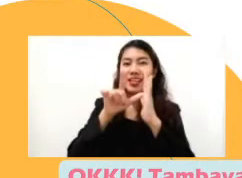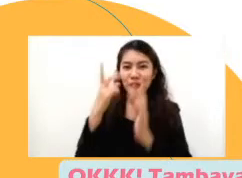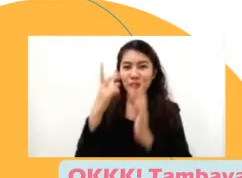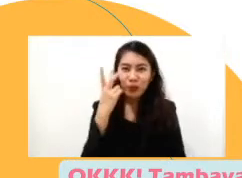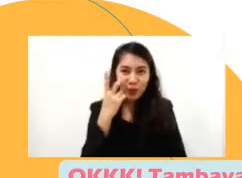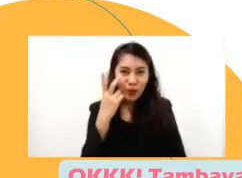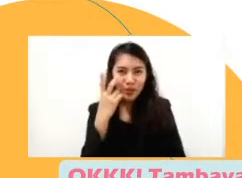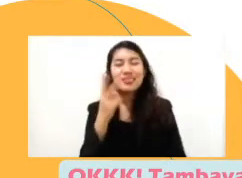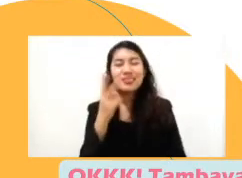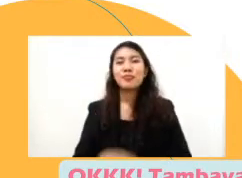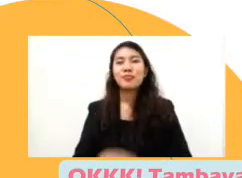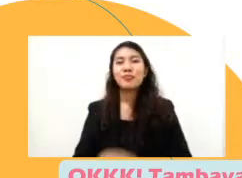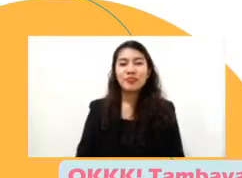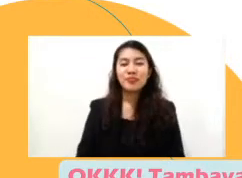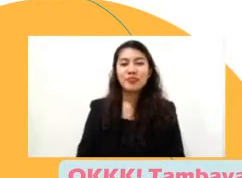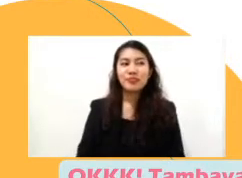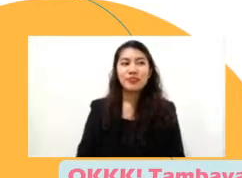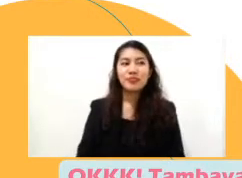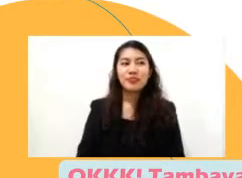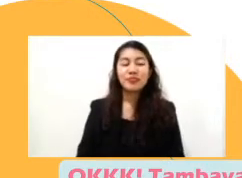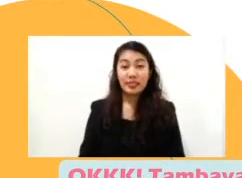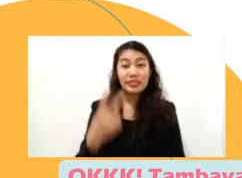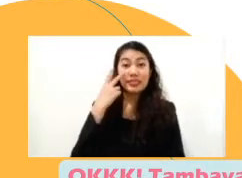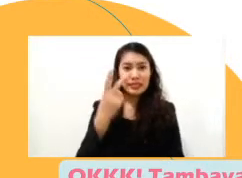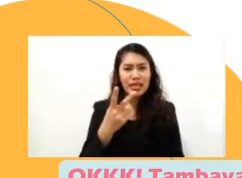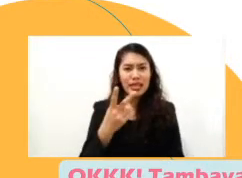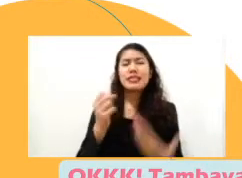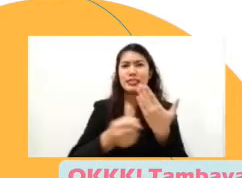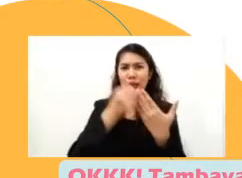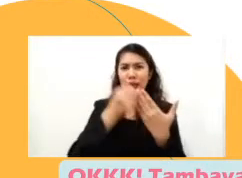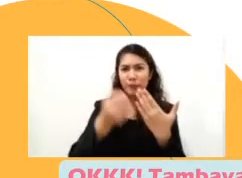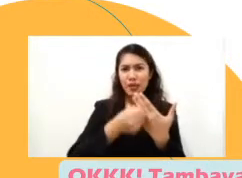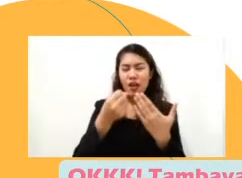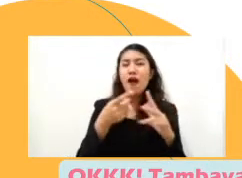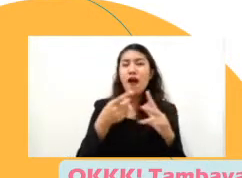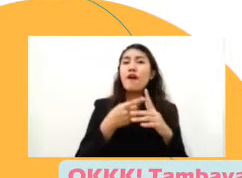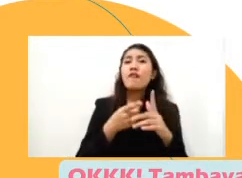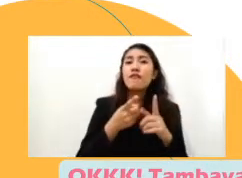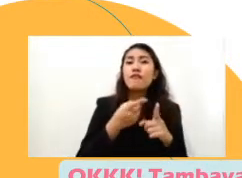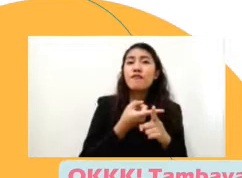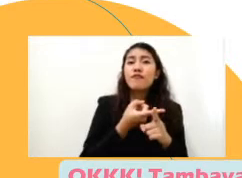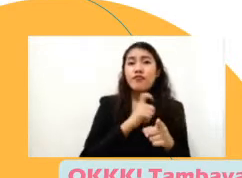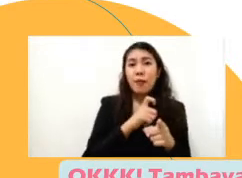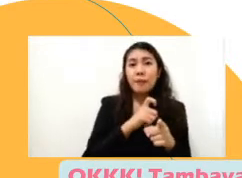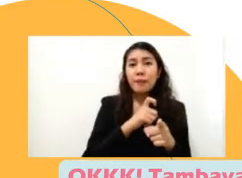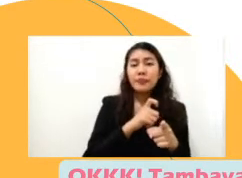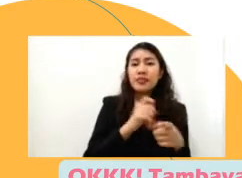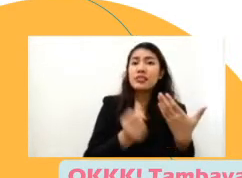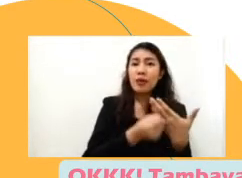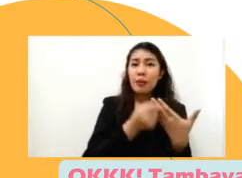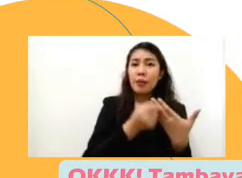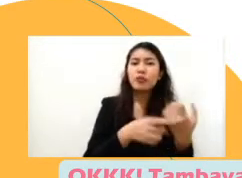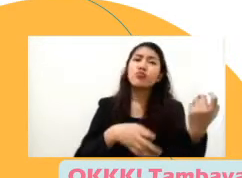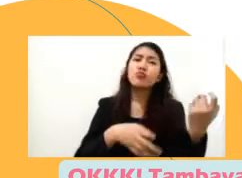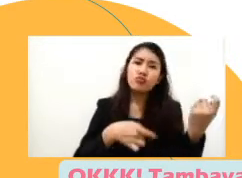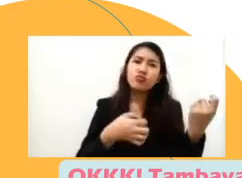tingnan nyo, ang simple lang nun, from manipis to malaki, to